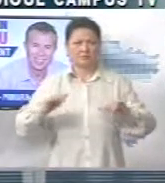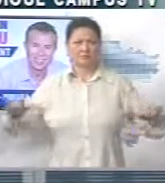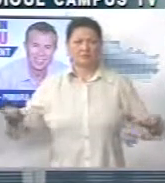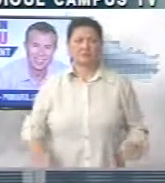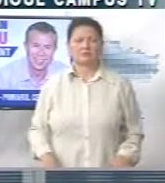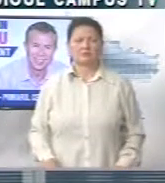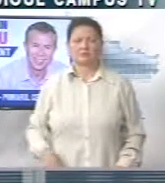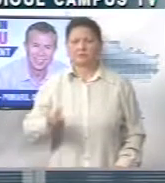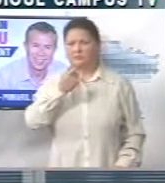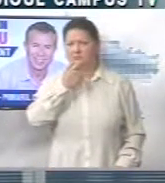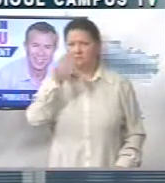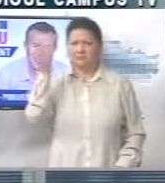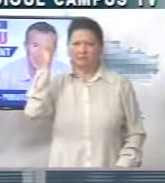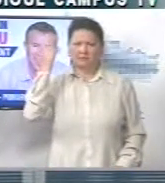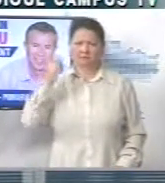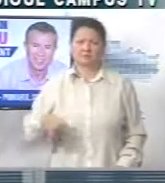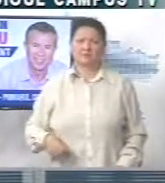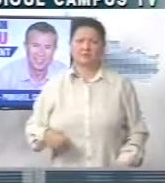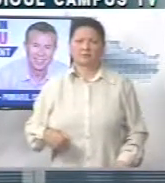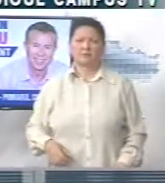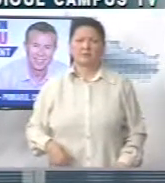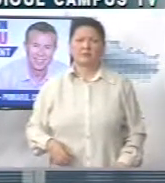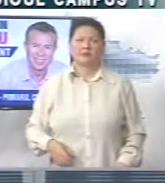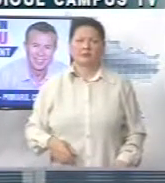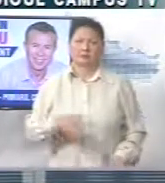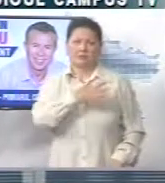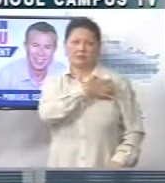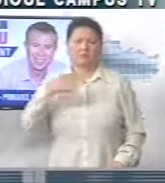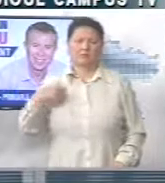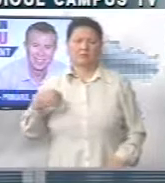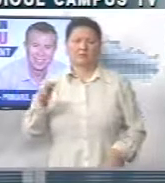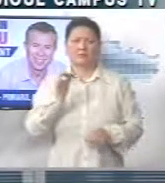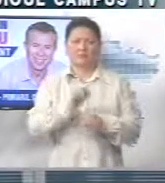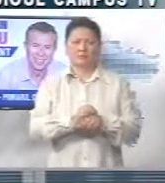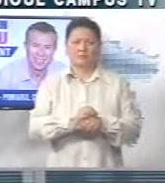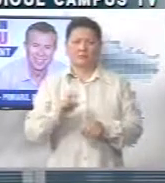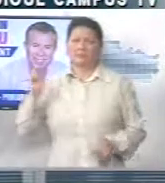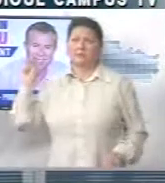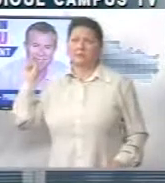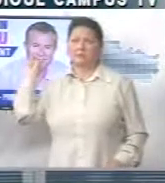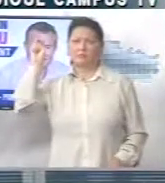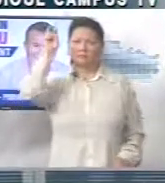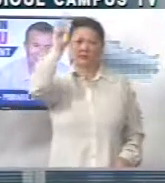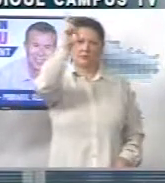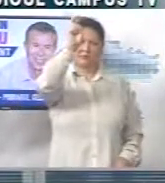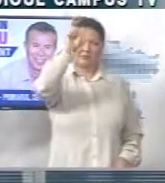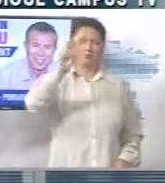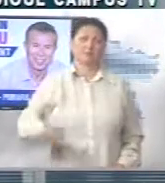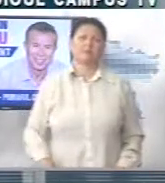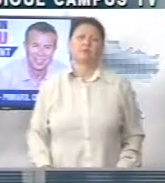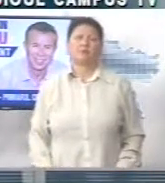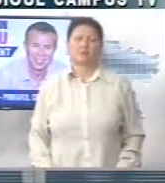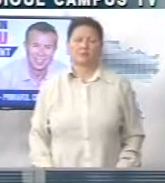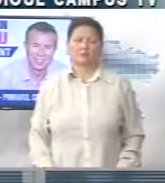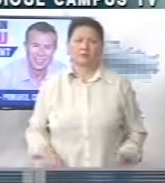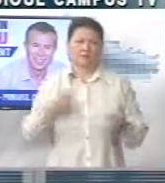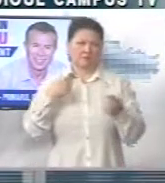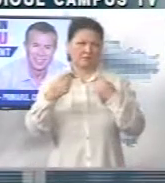timpul Ceaușescu a fost o inițiativă de proiect acele troleibuze, de a se înființa și de a funcționa acel